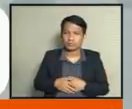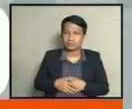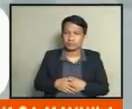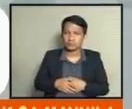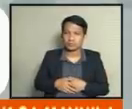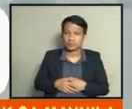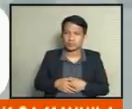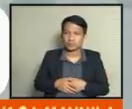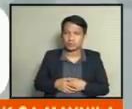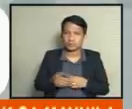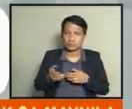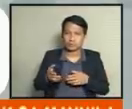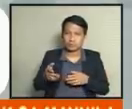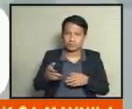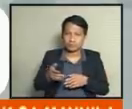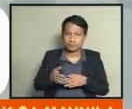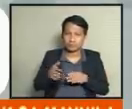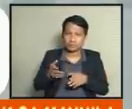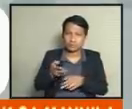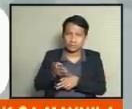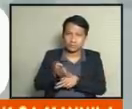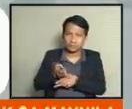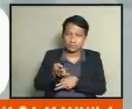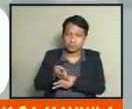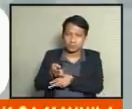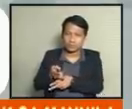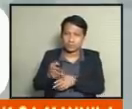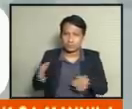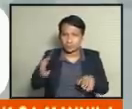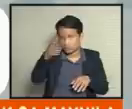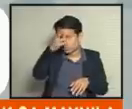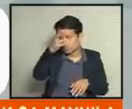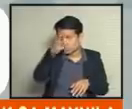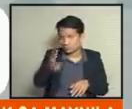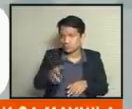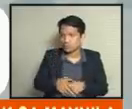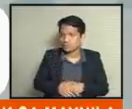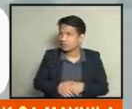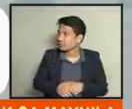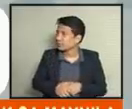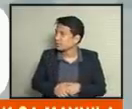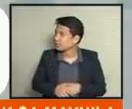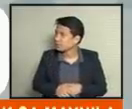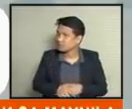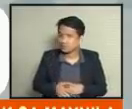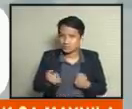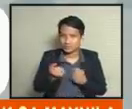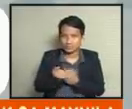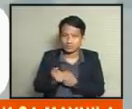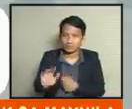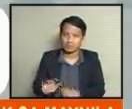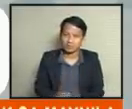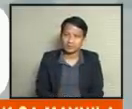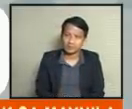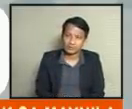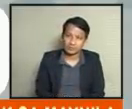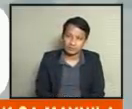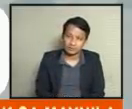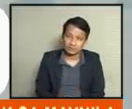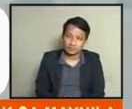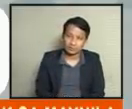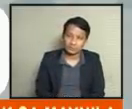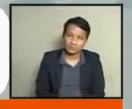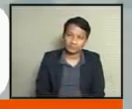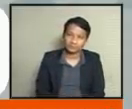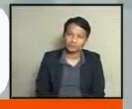ako, nag-aalaga po ako ng mga manok niya para lang masuportahan po siya. Okay, very supportive ka pala. Yun nga po, yun nga po.